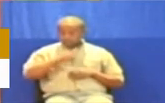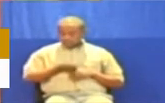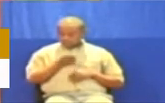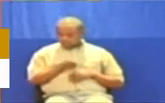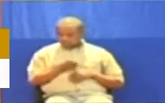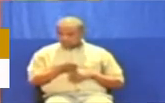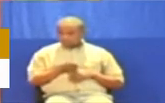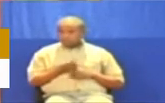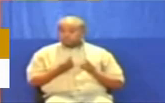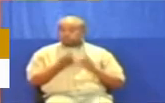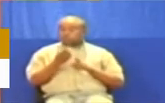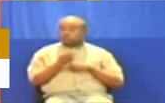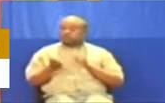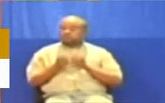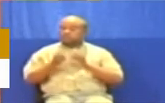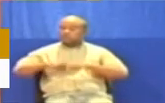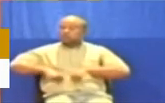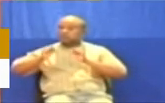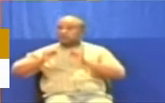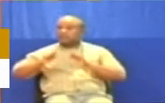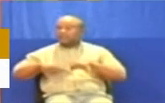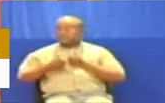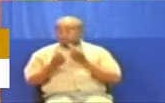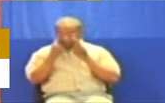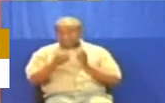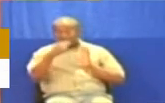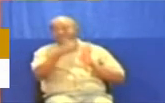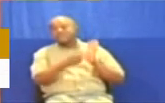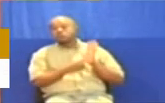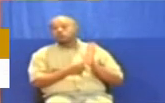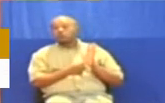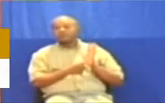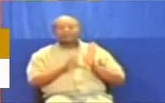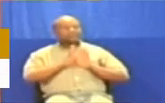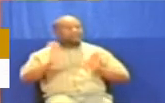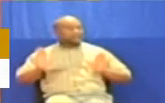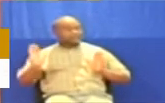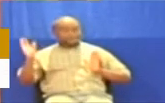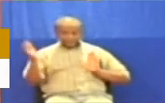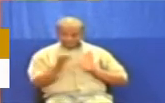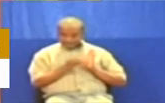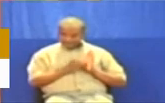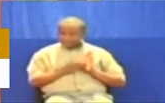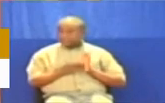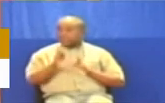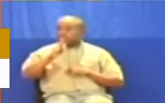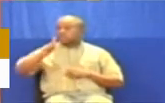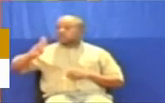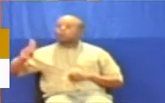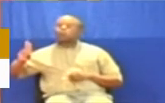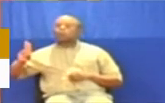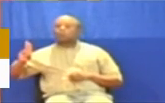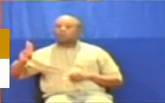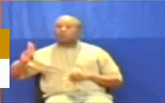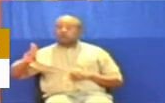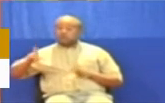tu masuala ya kiutawala, lakini criteria inakuwa imeshawekwa na executive committee. Lakini